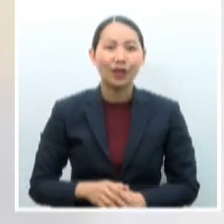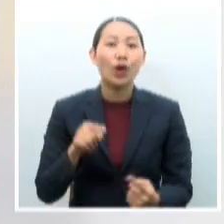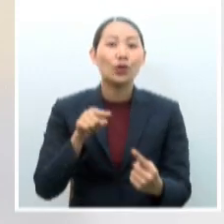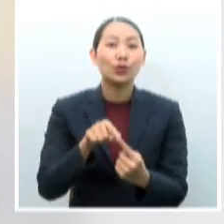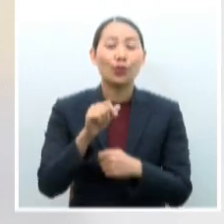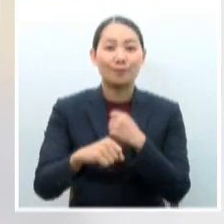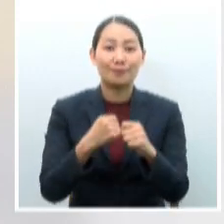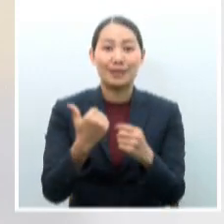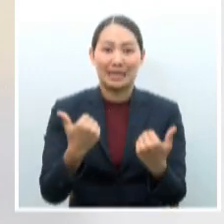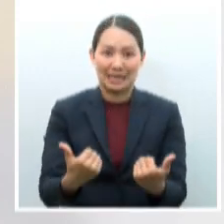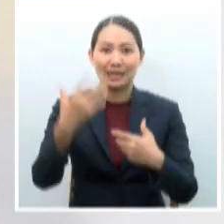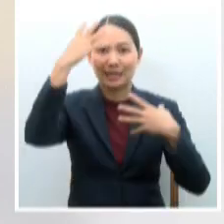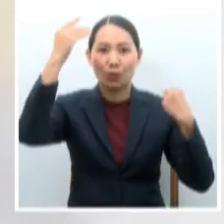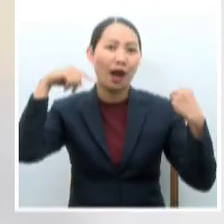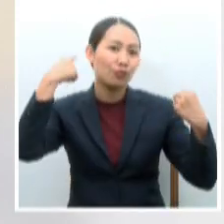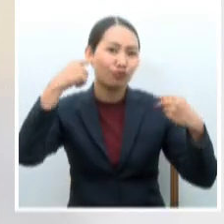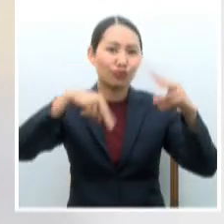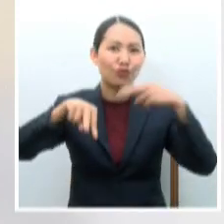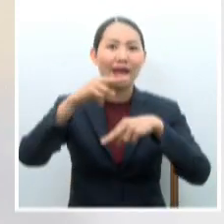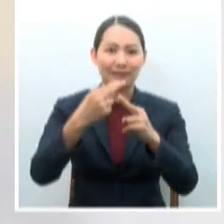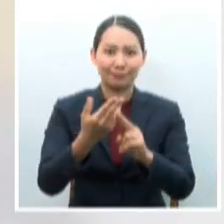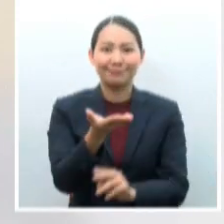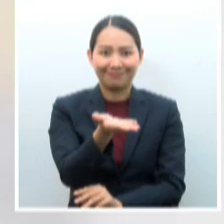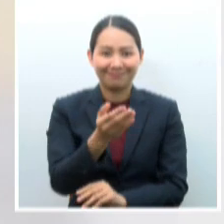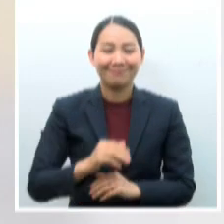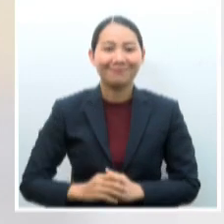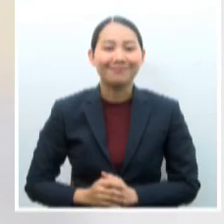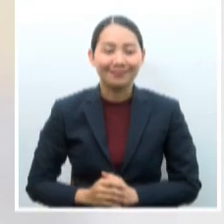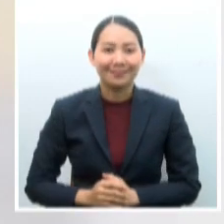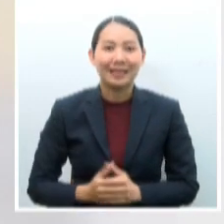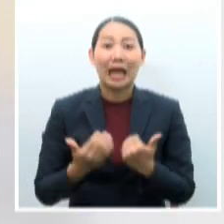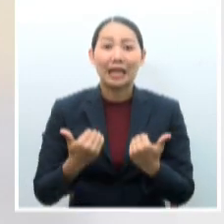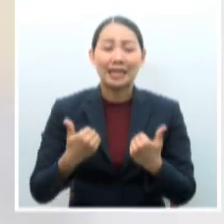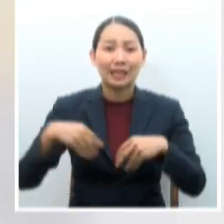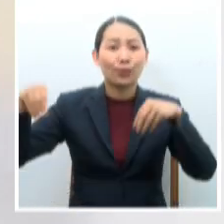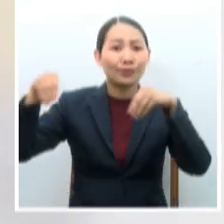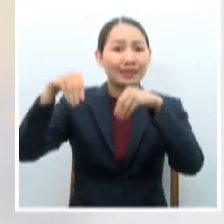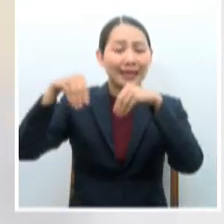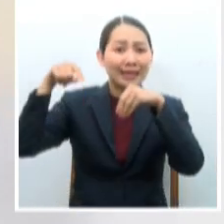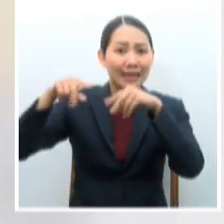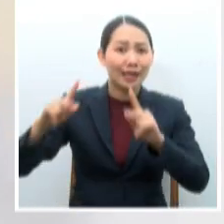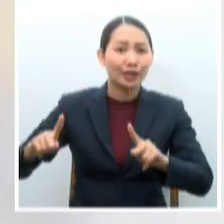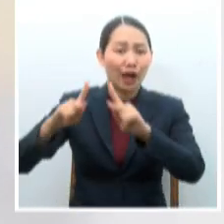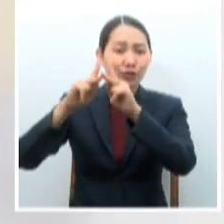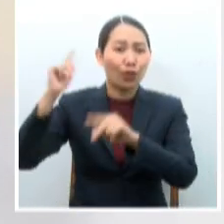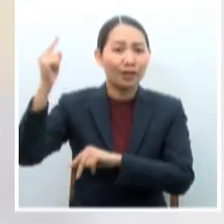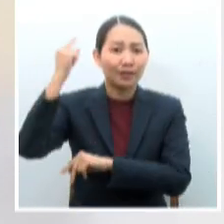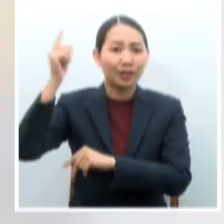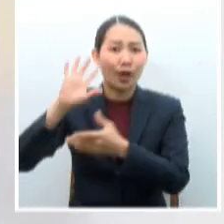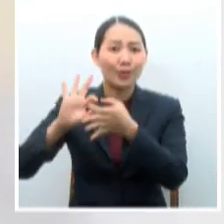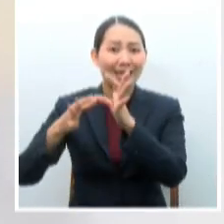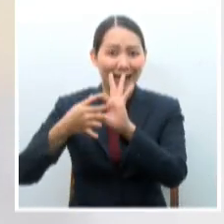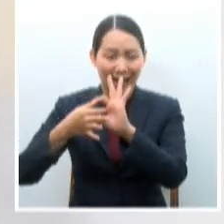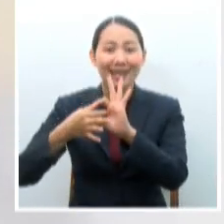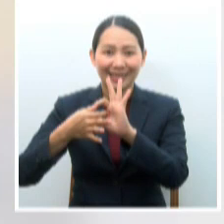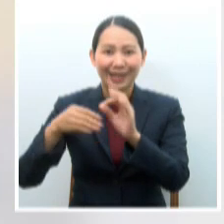นะคะในส่วนของกรุงเทพมหานครใกล้ๆกับกระทรวงศึกษาธิการของเรานี่เองค่ะกระทรวงการท่องเที่ยวและกีฬานะคะได้มีการจัดงานมหาสงกรานต์